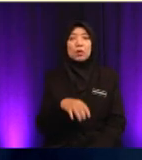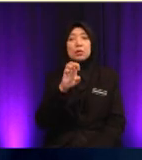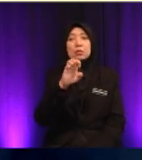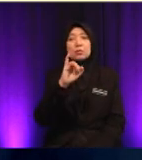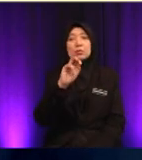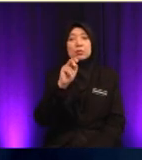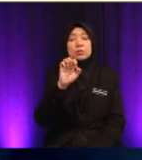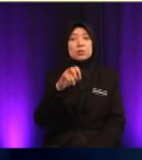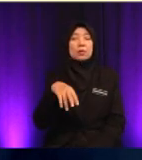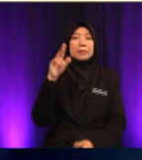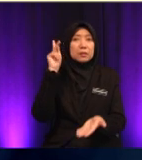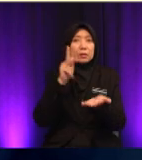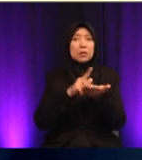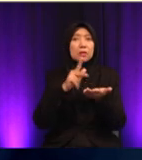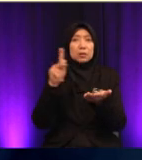oke